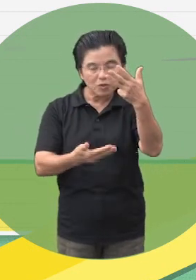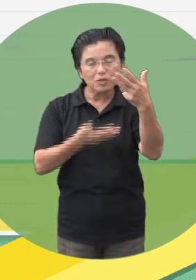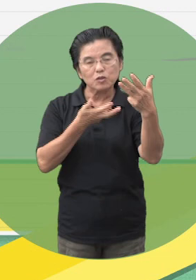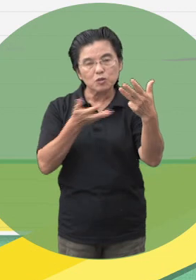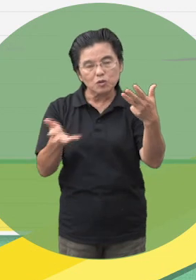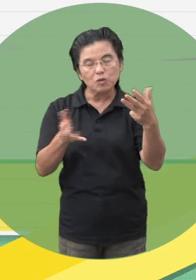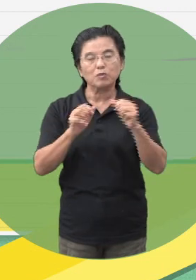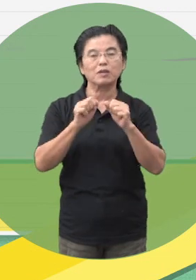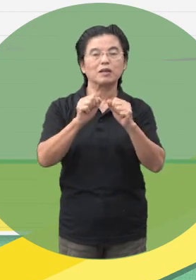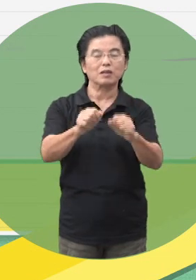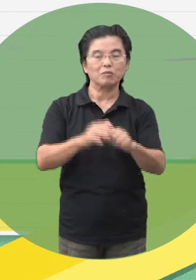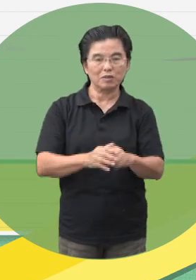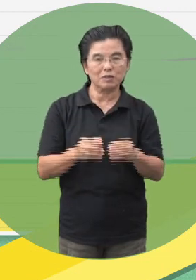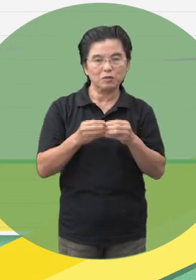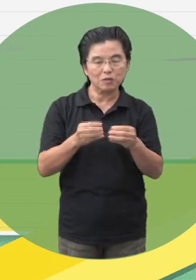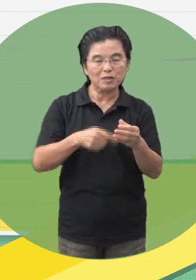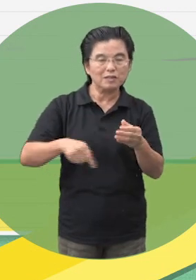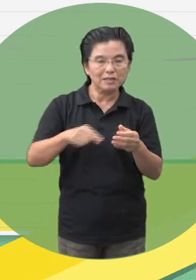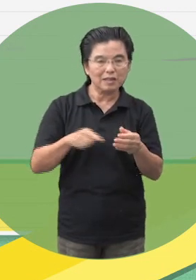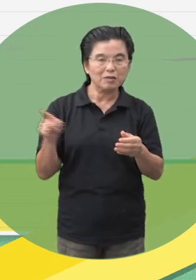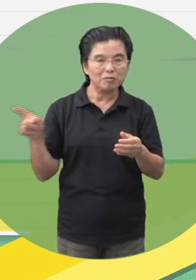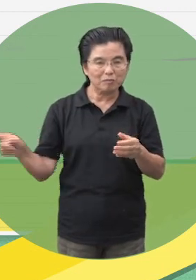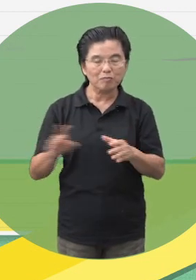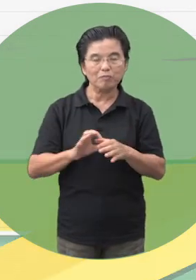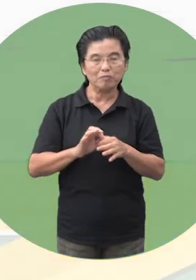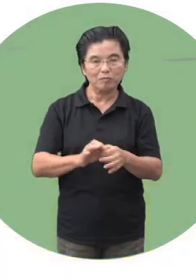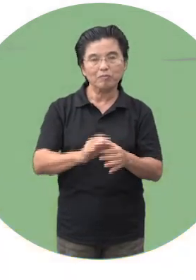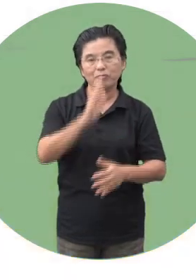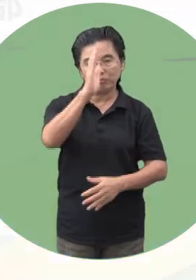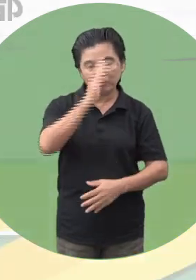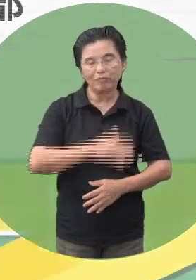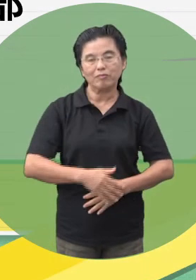。詳しくはご覧のところまで。